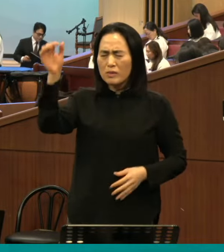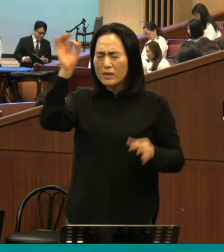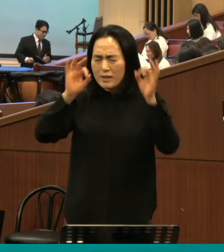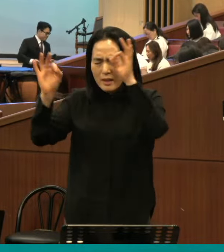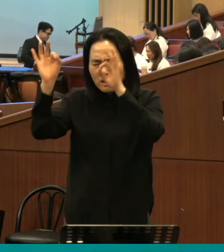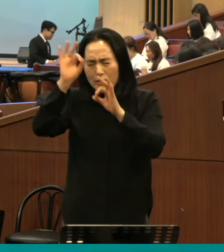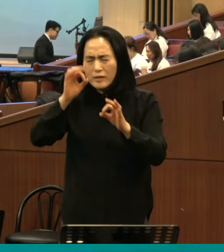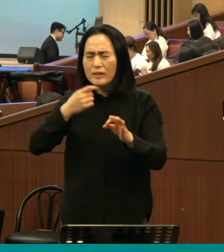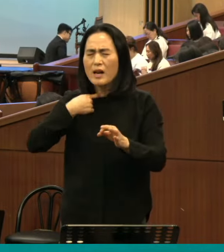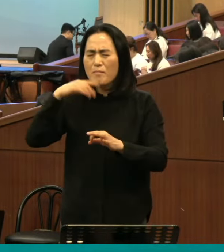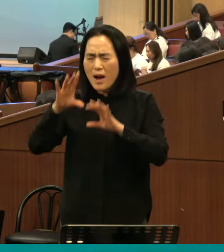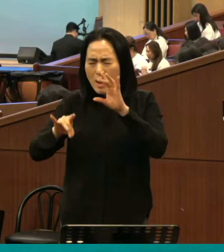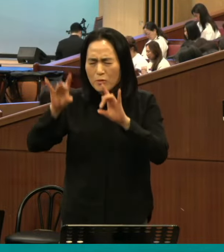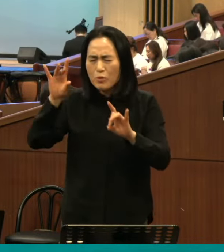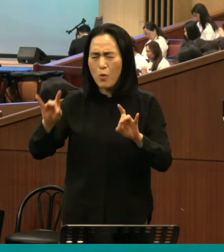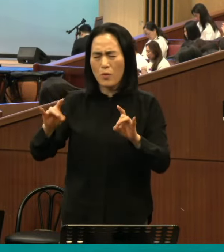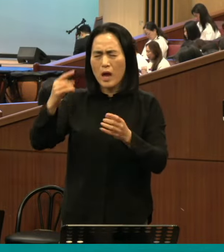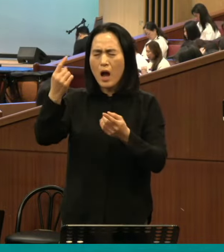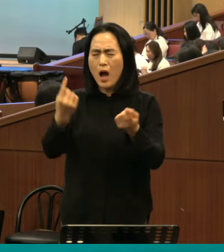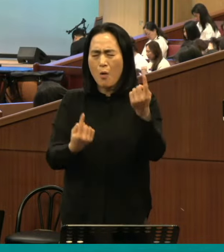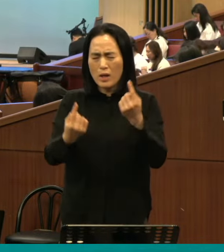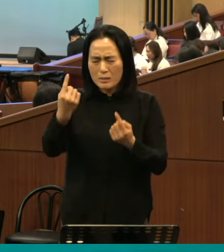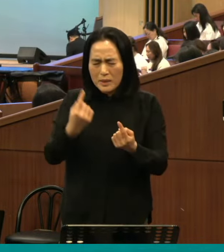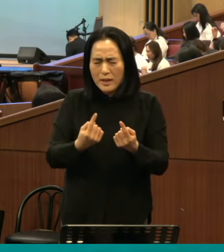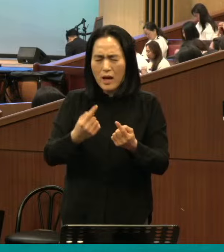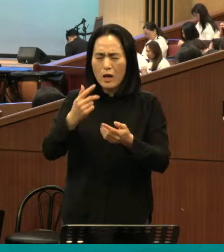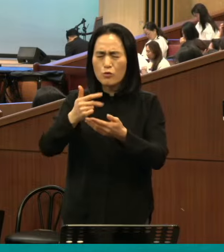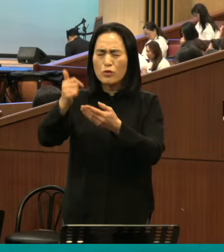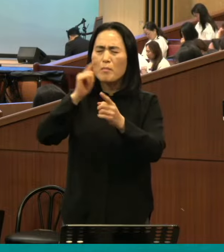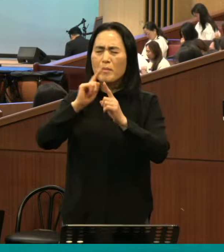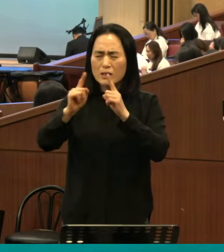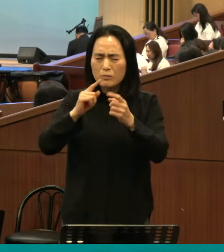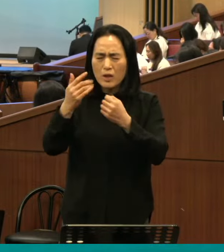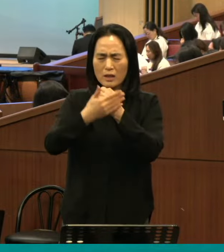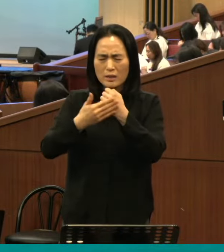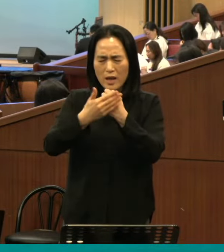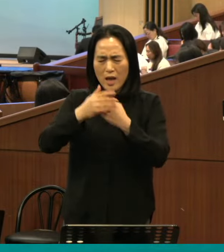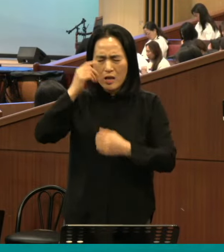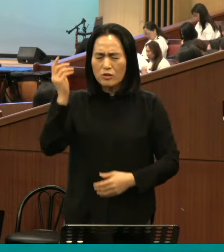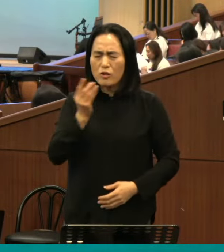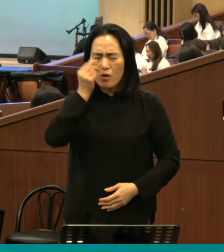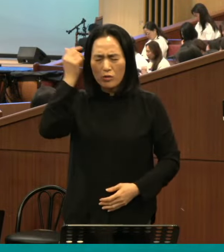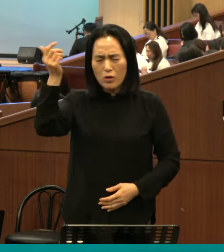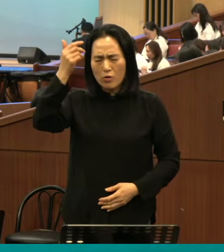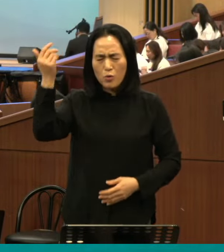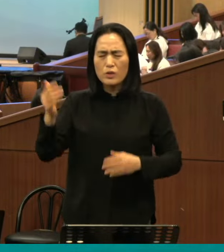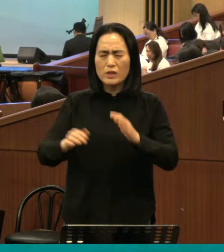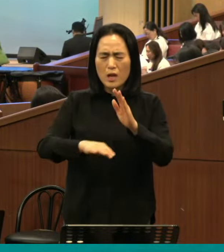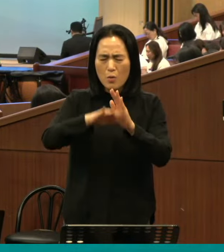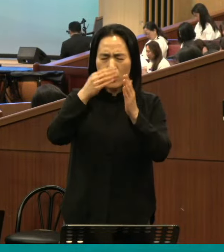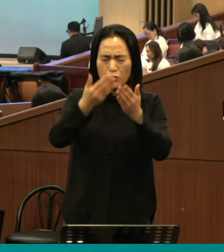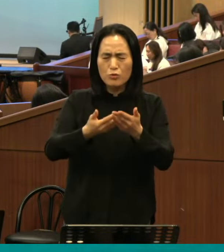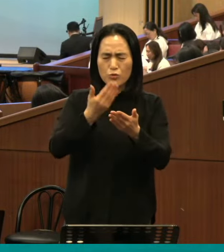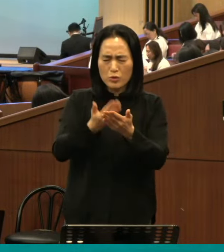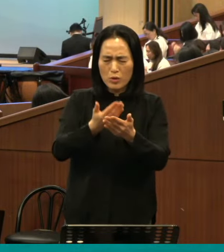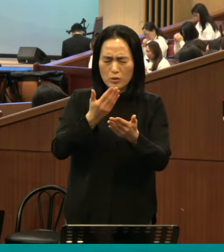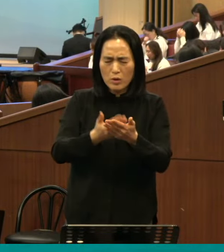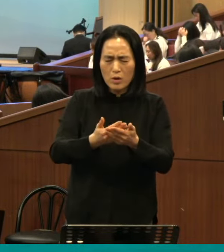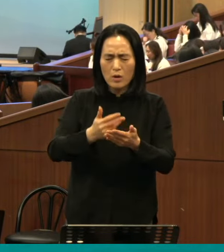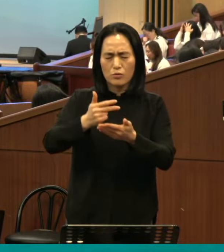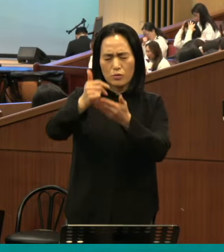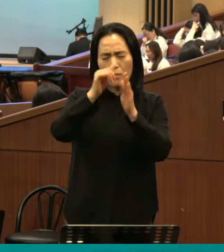말씀으로, 은혜로, 성령으로 채워주셔서 주의 백성으로 이 땅 가운데 승리하며 살게 하여